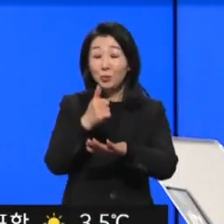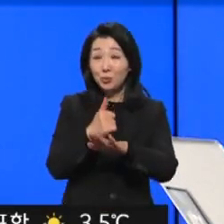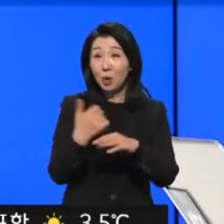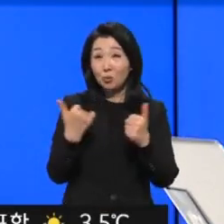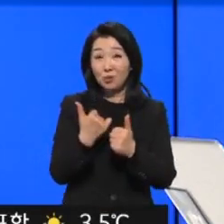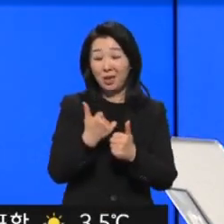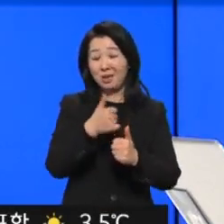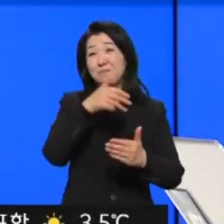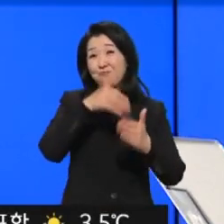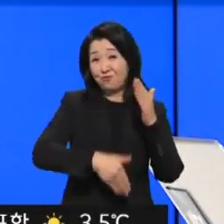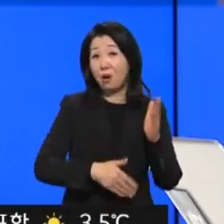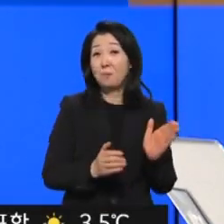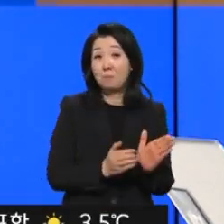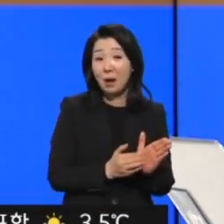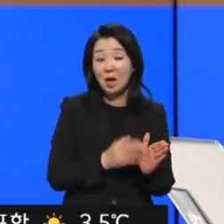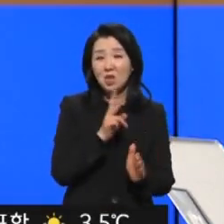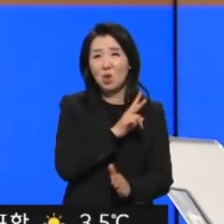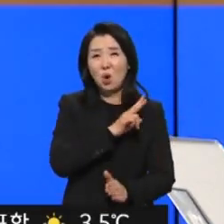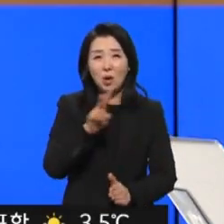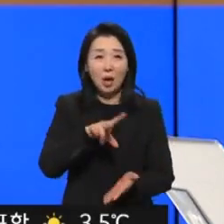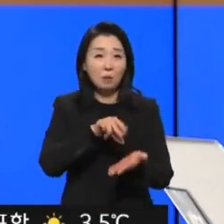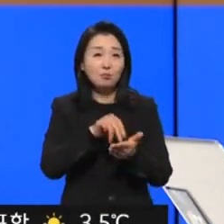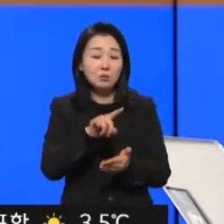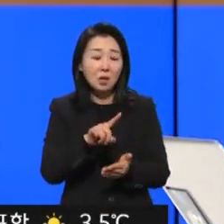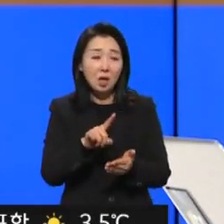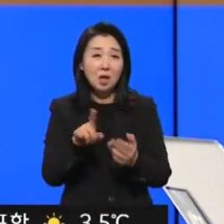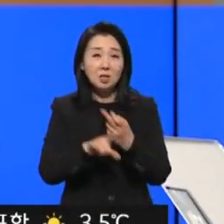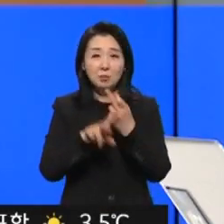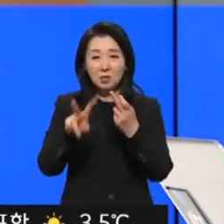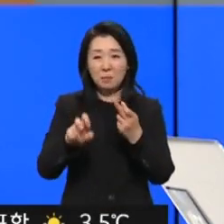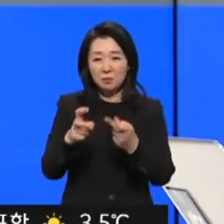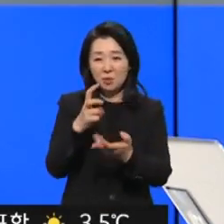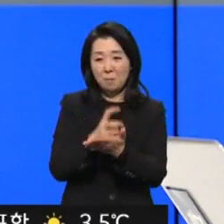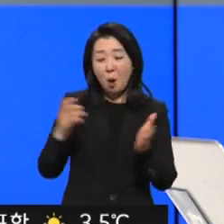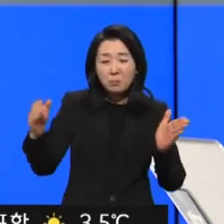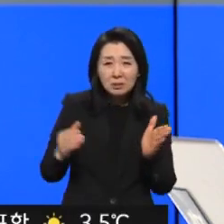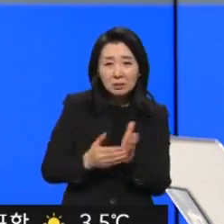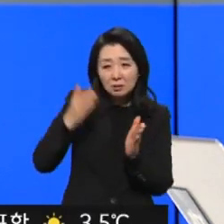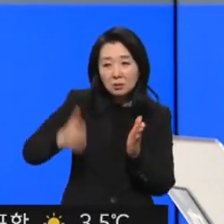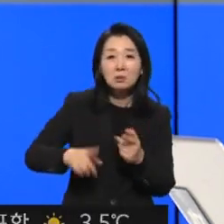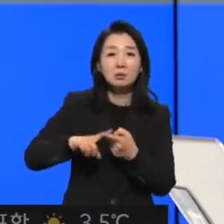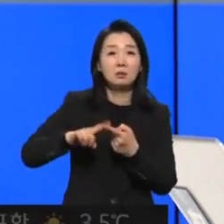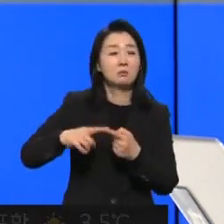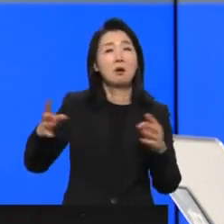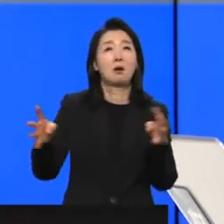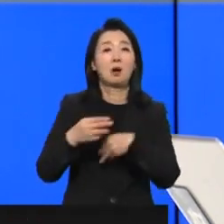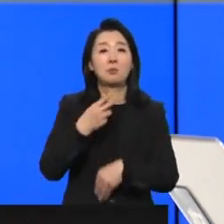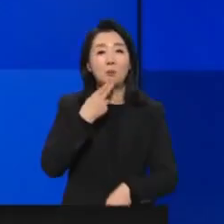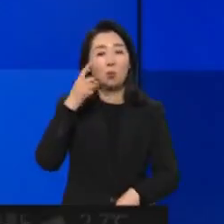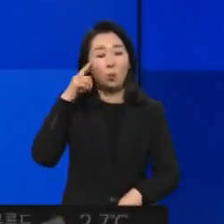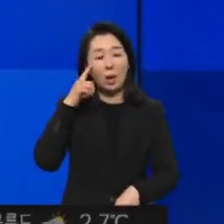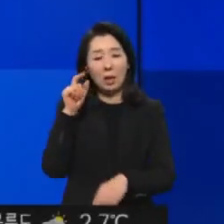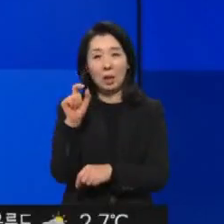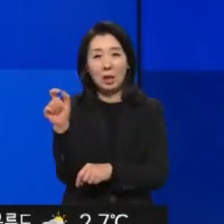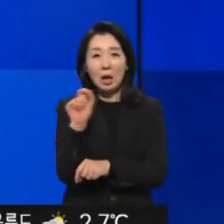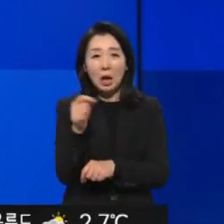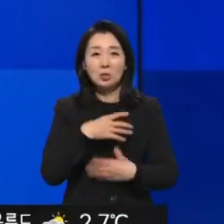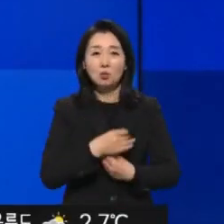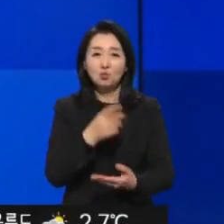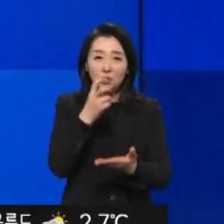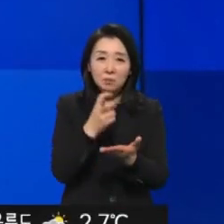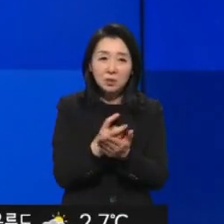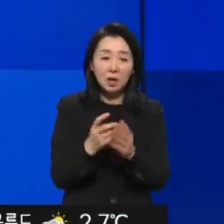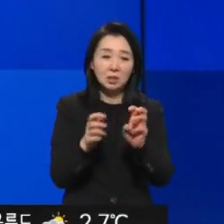났습니다만 오늘 국회에서는 여야 간 쟁점이 있었던 일몰 법안에 대해서는 합의가 안 됐죠. 네, 그렇습니다. 이 안전운임제와 30인